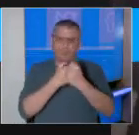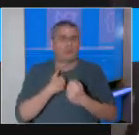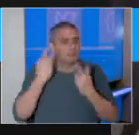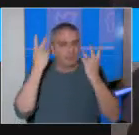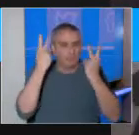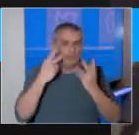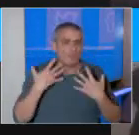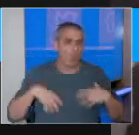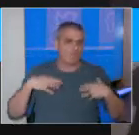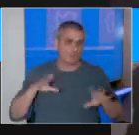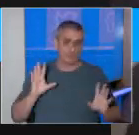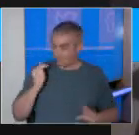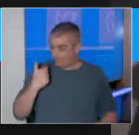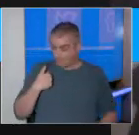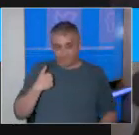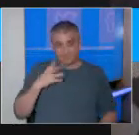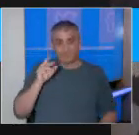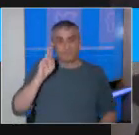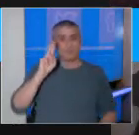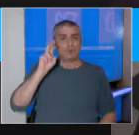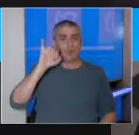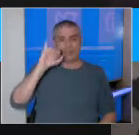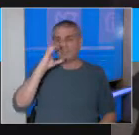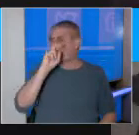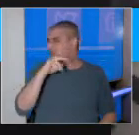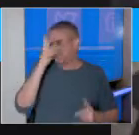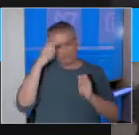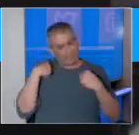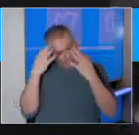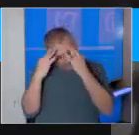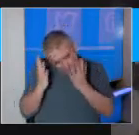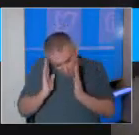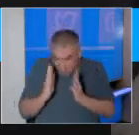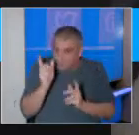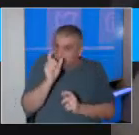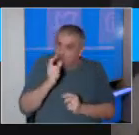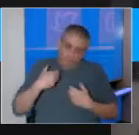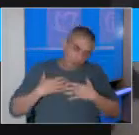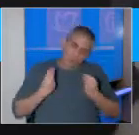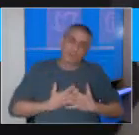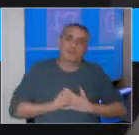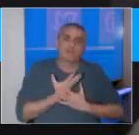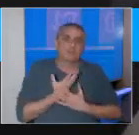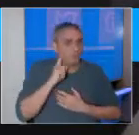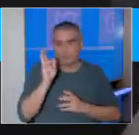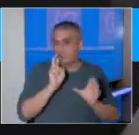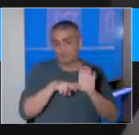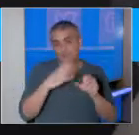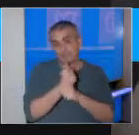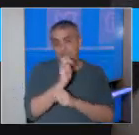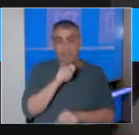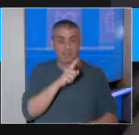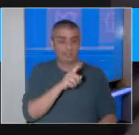האופנה. אם אני עכשיו אלך עם רועי כהן, שהוא איש מורח בצורה בלתי רגילה, הוא באמת נותן את הנשמה, אני לא יודע אם הוא ייכנס או לא